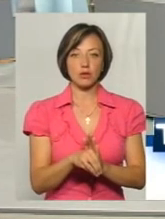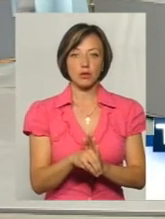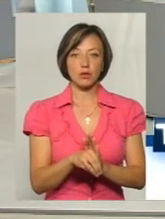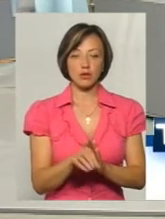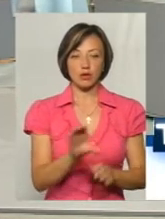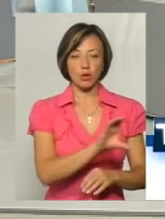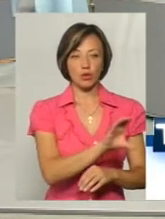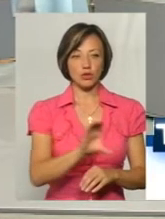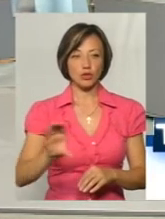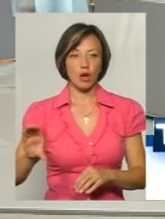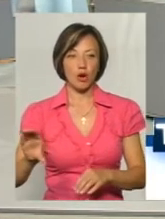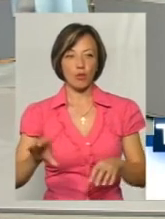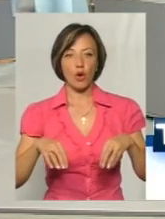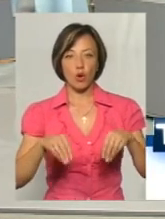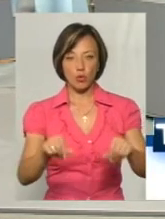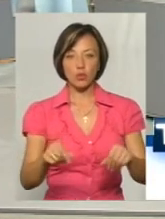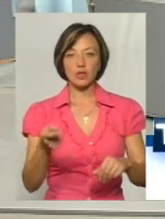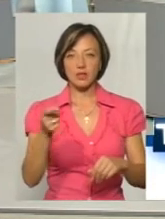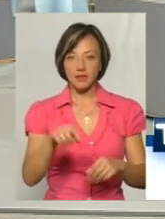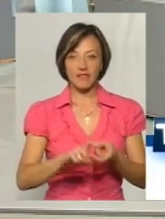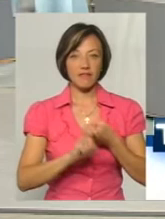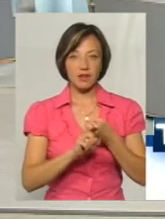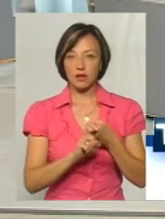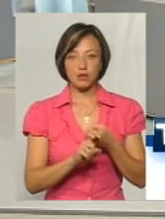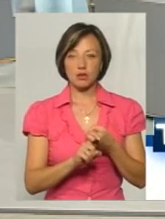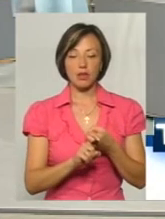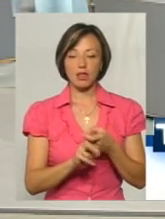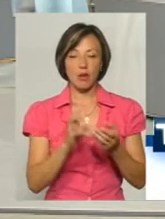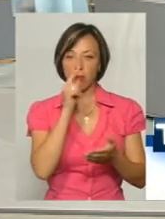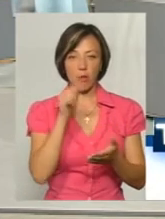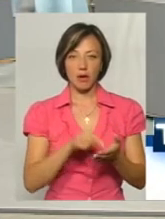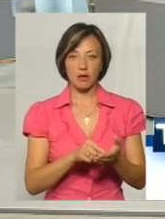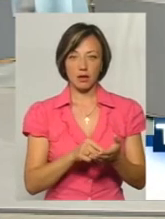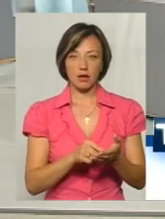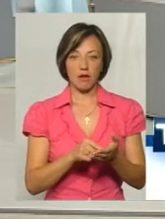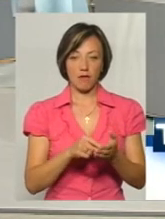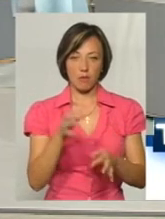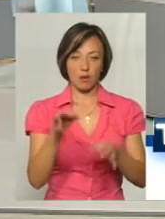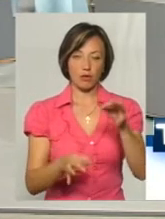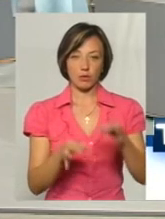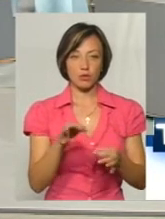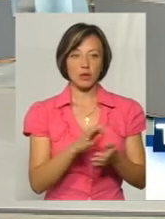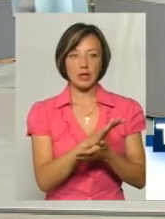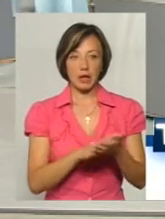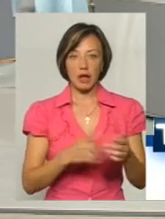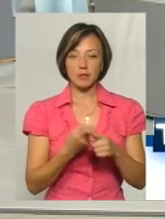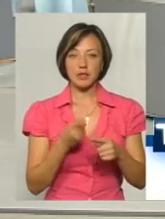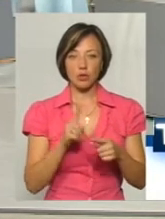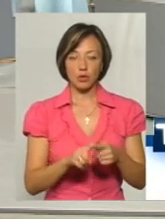товстим шаром ґрунту. Звідти вже вірус ніяким чином не попаде в зовнішнє середовище. Далі, після того,